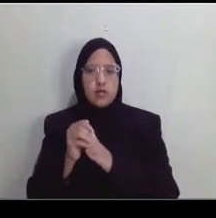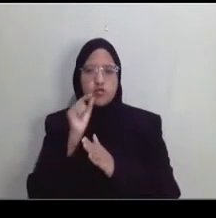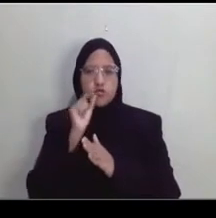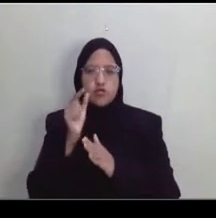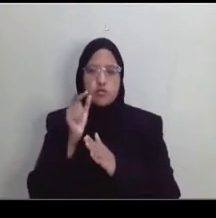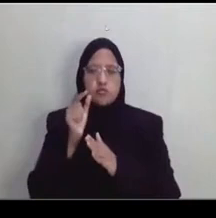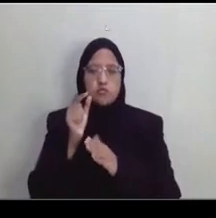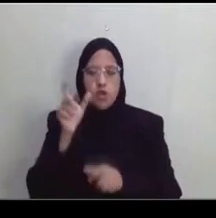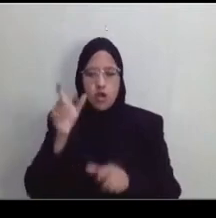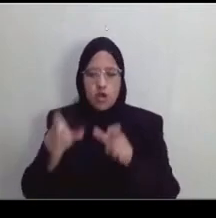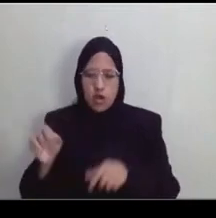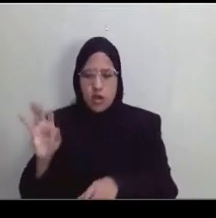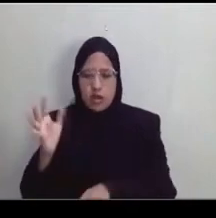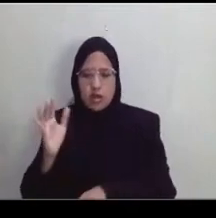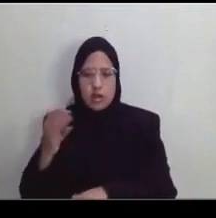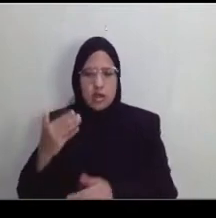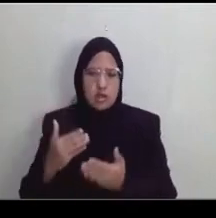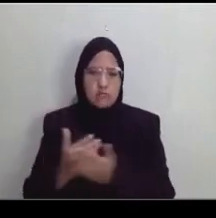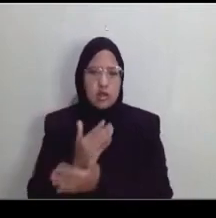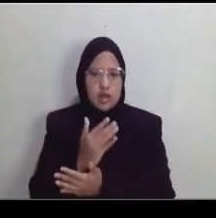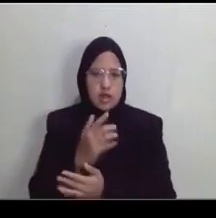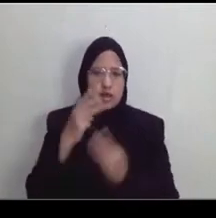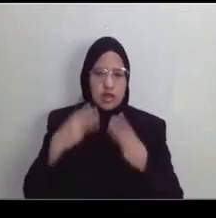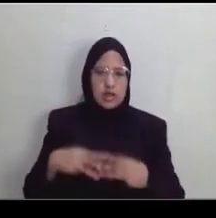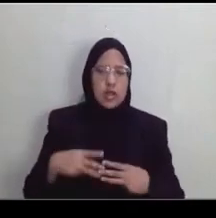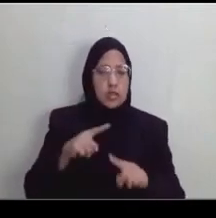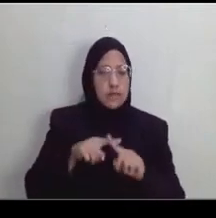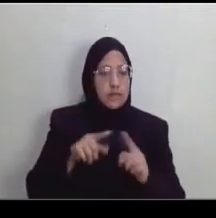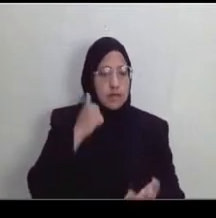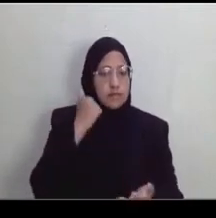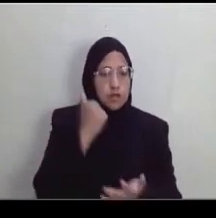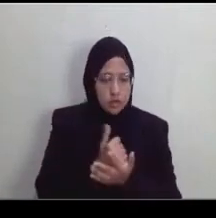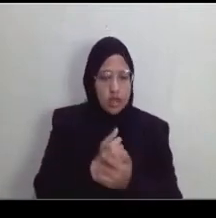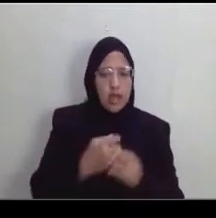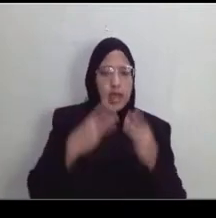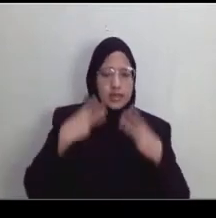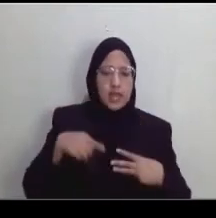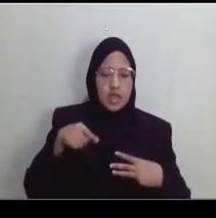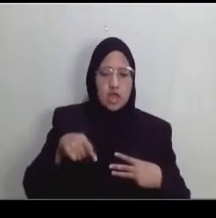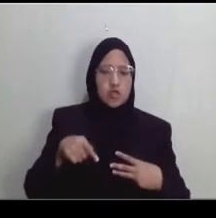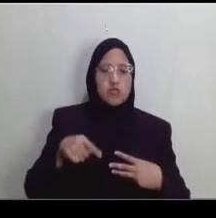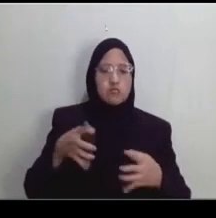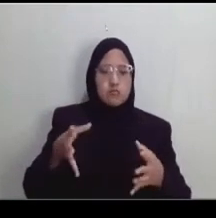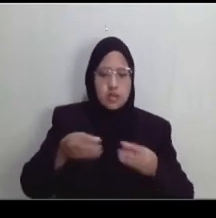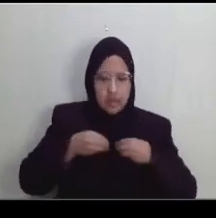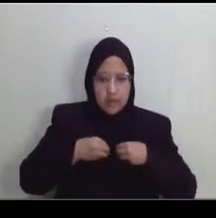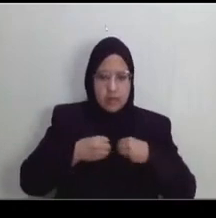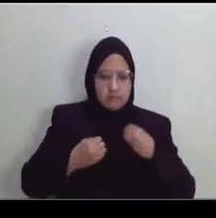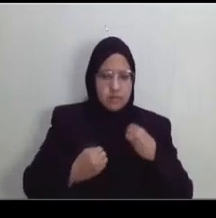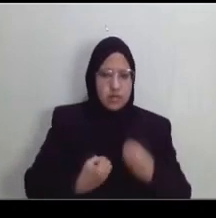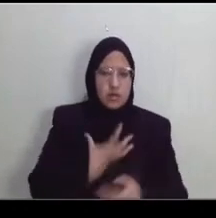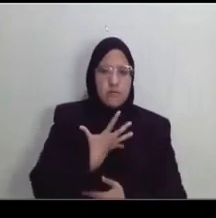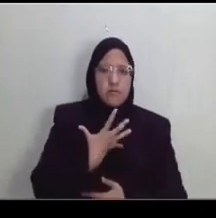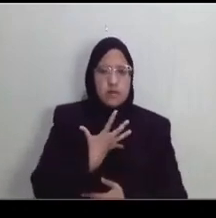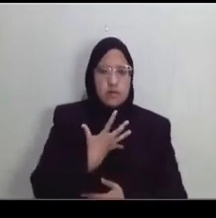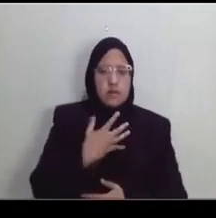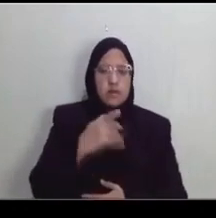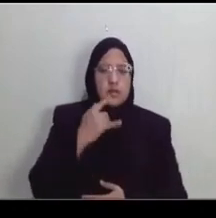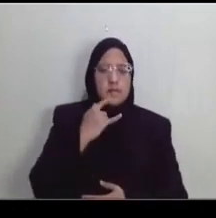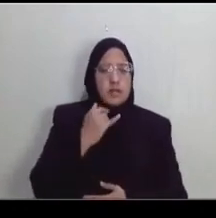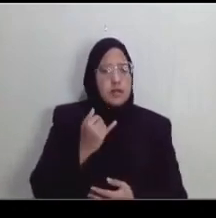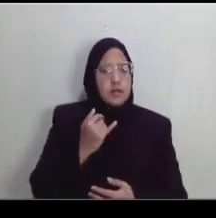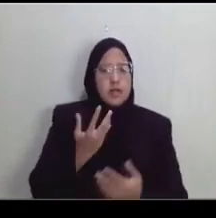padahal Sebagai panduan moral etika seharus nya dipegang sebagai rambu-rambu untuk